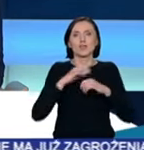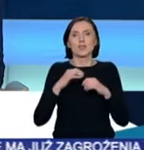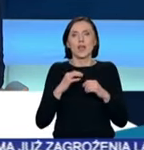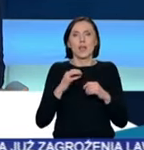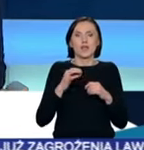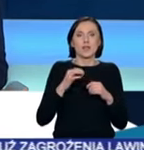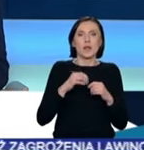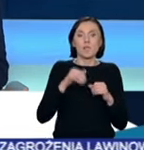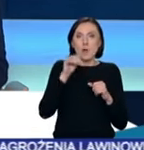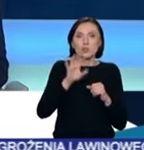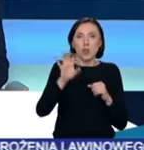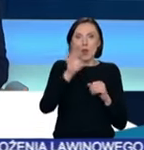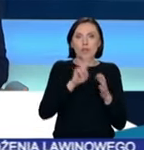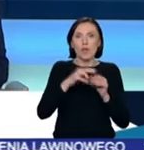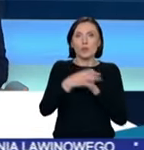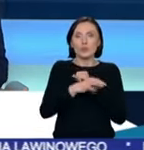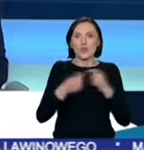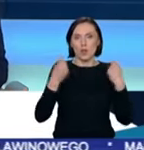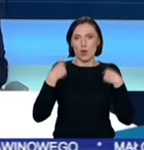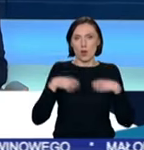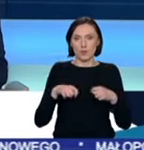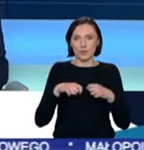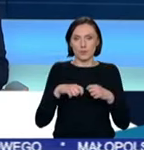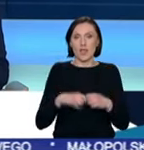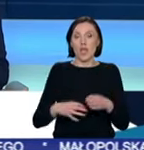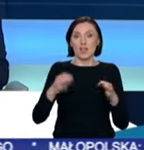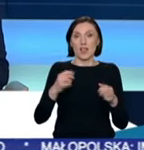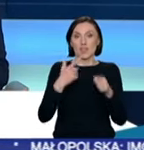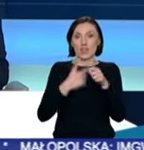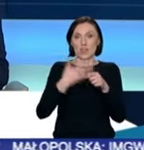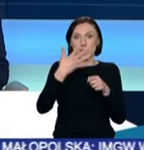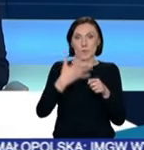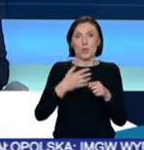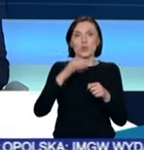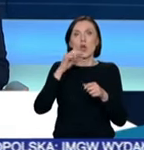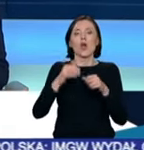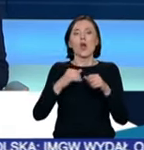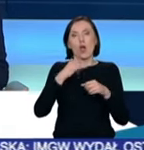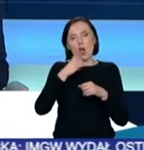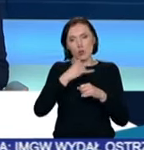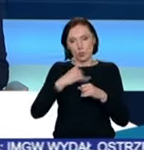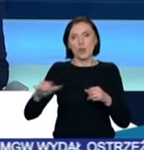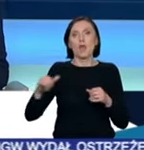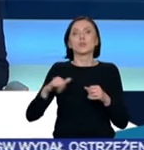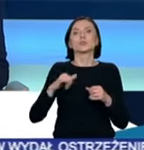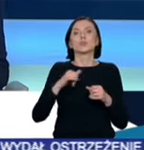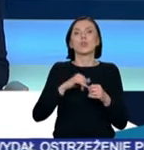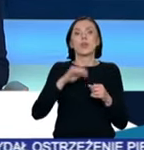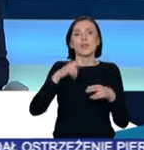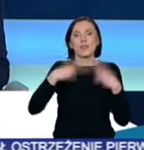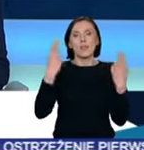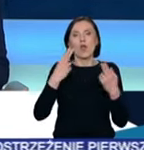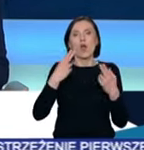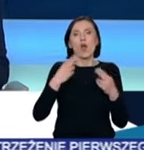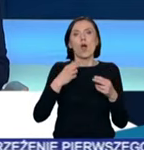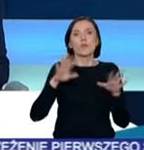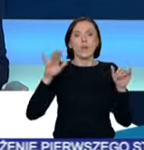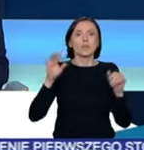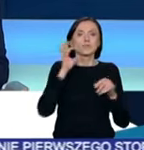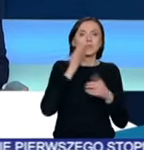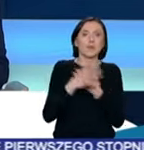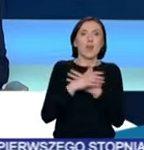można zobaczyć na Uniwersytecie Rolniczym z okazji 21. Ogólnopolskich Dni Owada, które potrwają do jutra. W programie